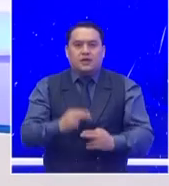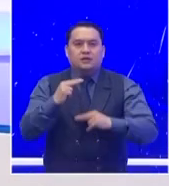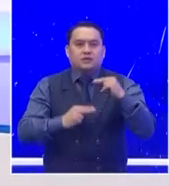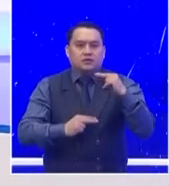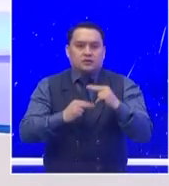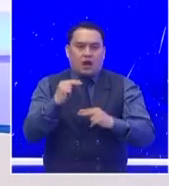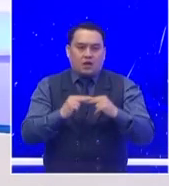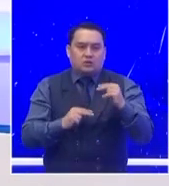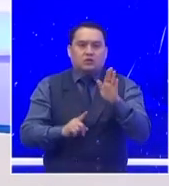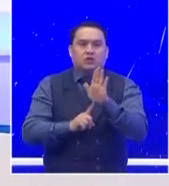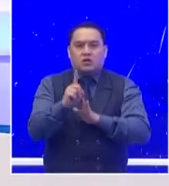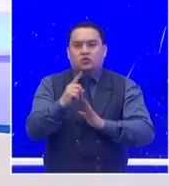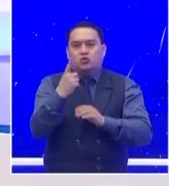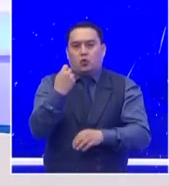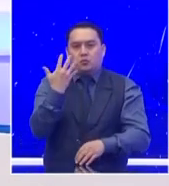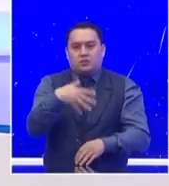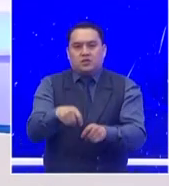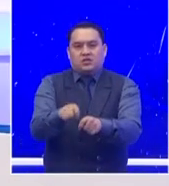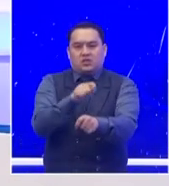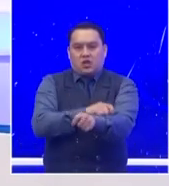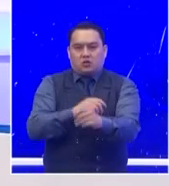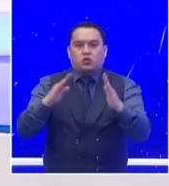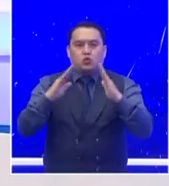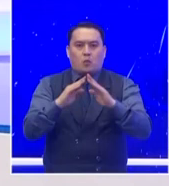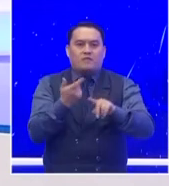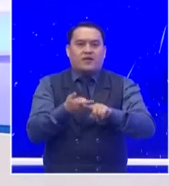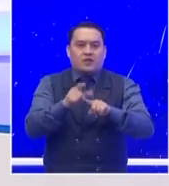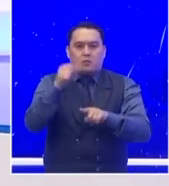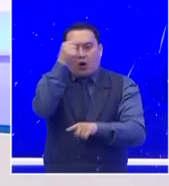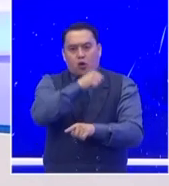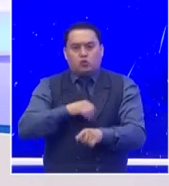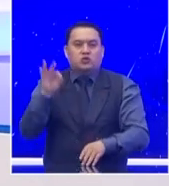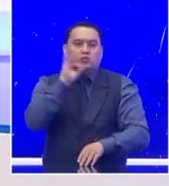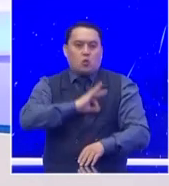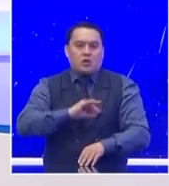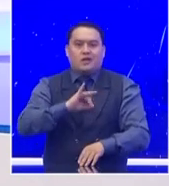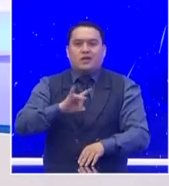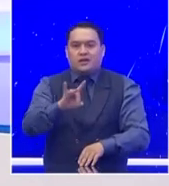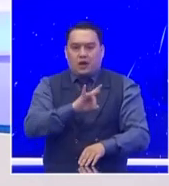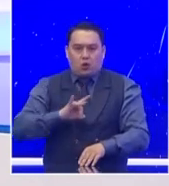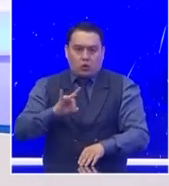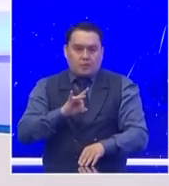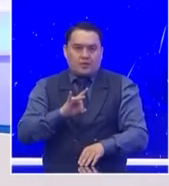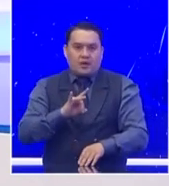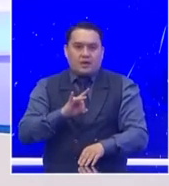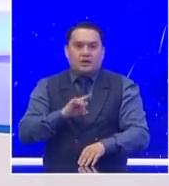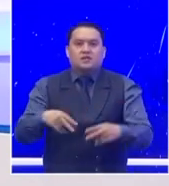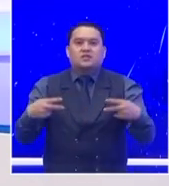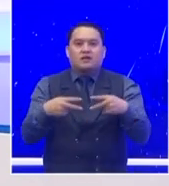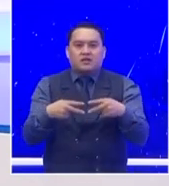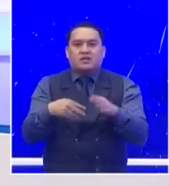Строительный бум. Свыше 150 тысяч квадратных метров жилья в этом году планируют ввести в эксплуатацию в Вилийском районе. По